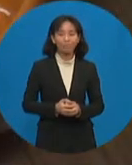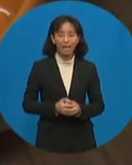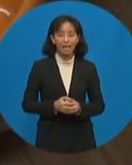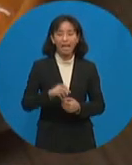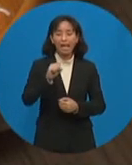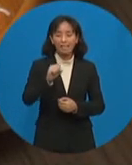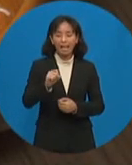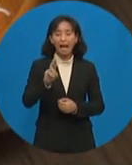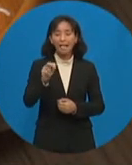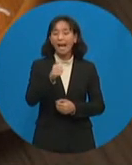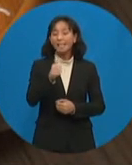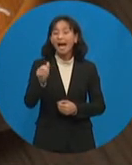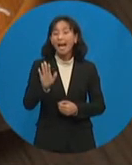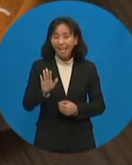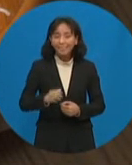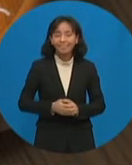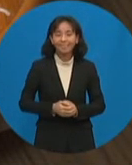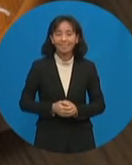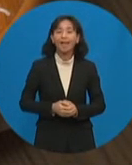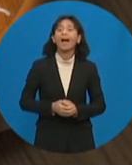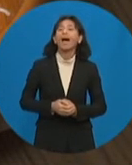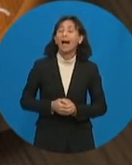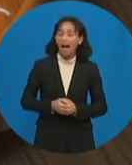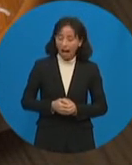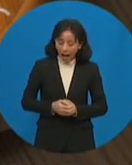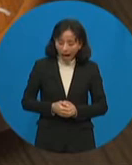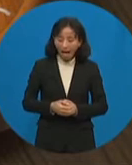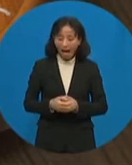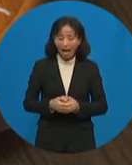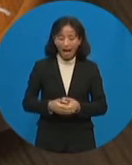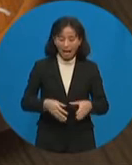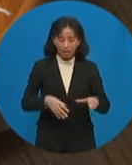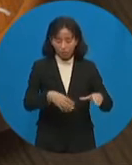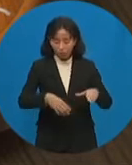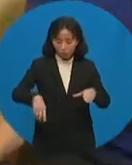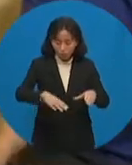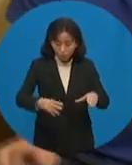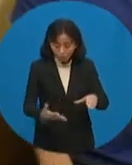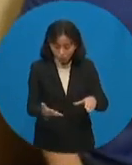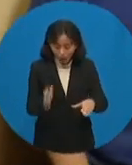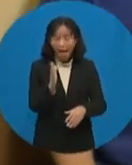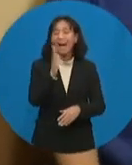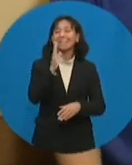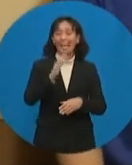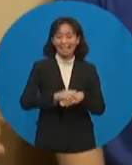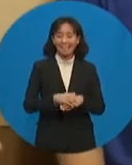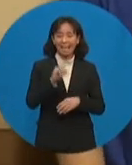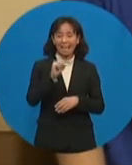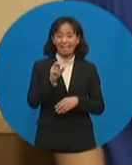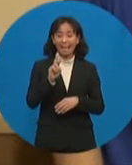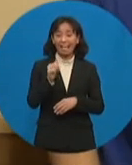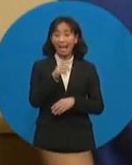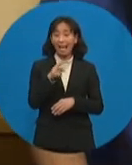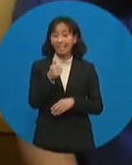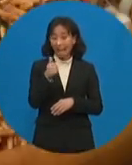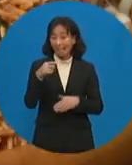ラダですね。 なるほど、火を使わないもんじゃっていうのはサラダのことだったんですね。